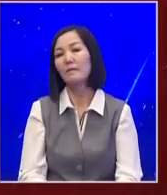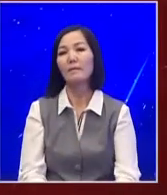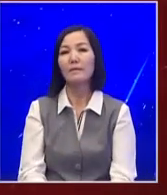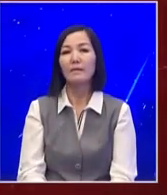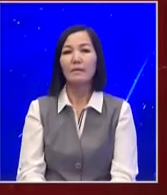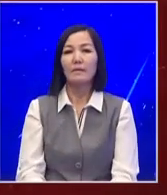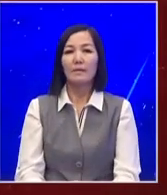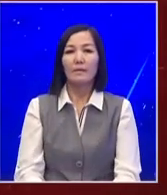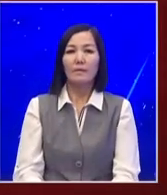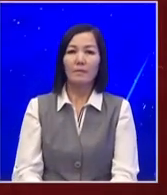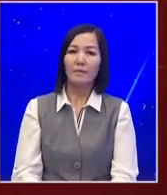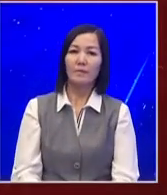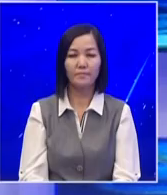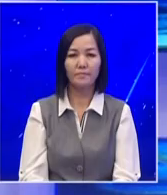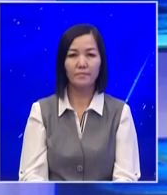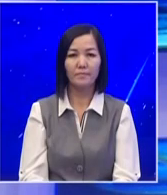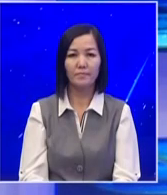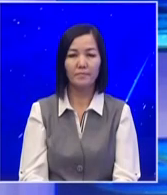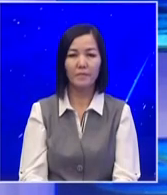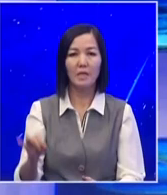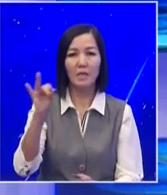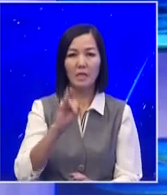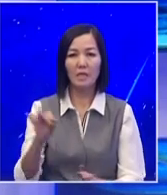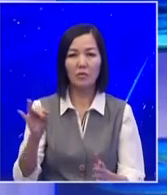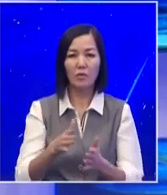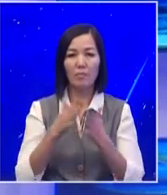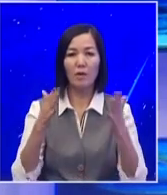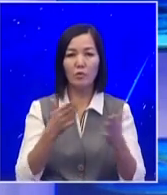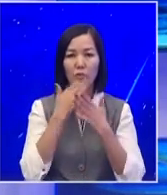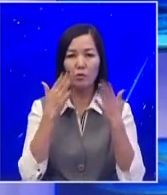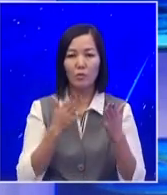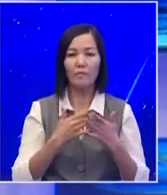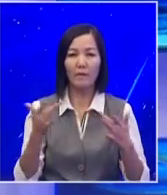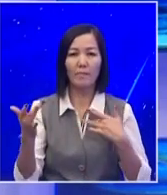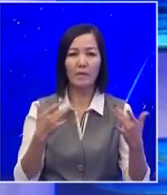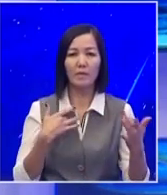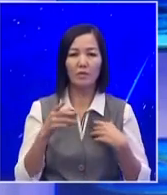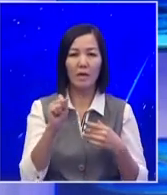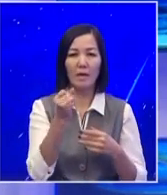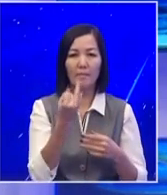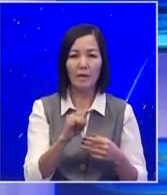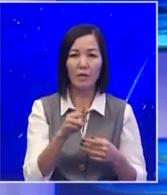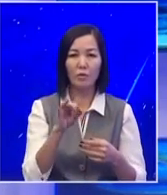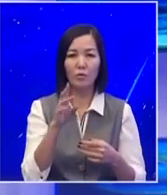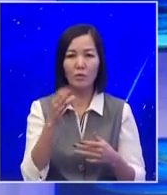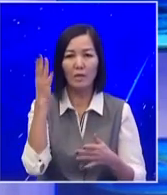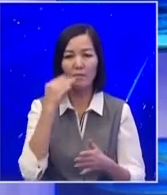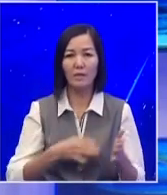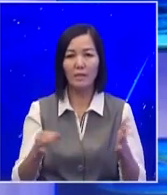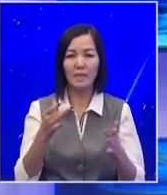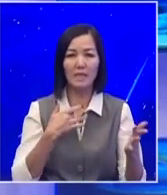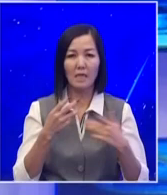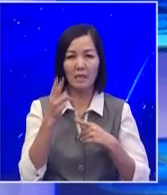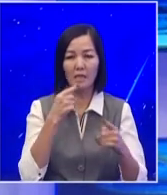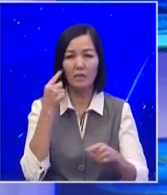Атантелов, телеканал ЖИТСУ. История большой любви. Постановка «Абай и Тогжан» Алматинского театра традиционного